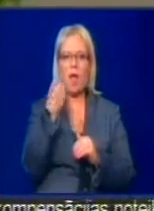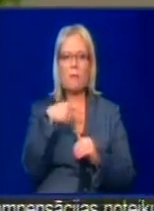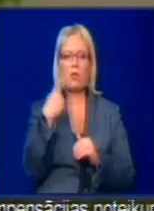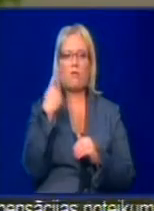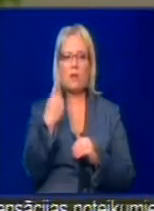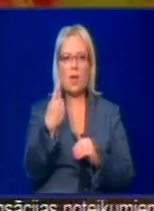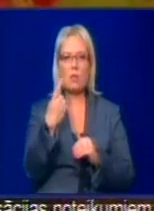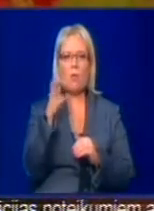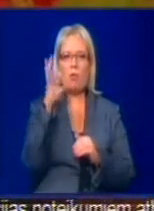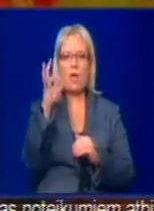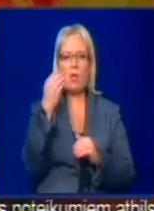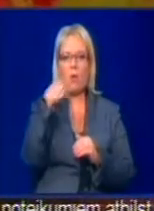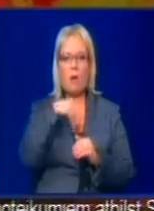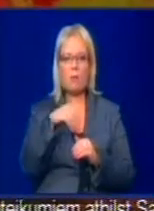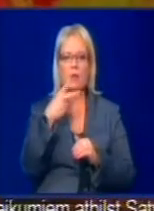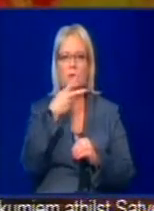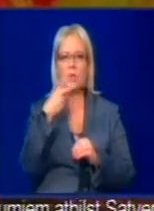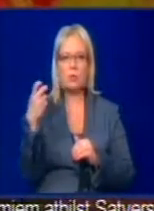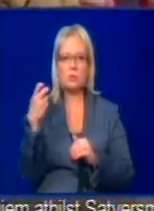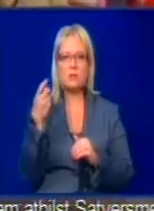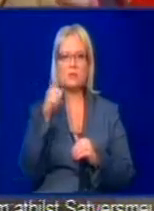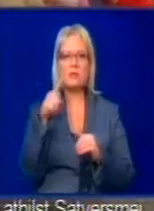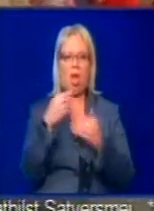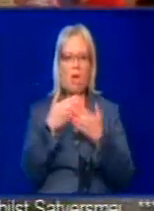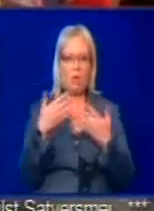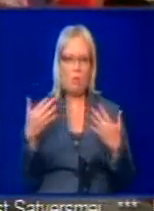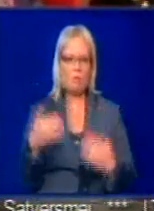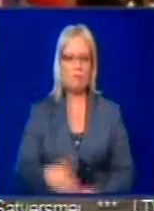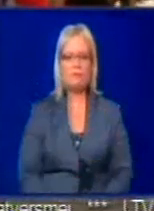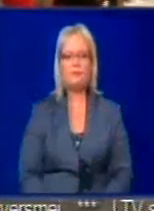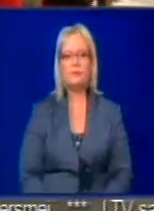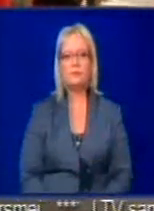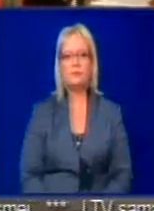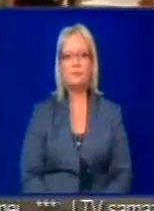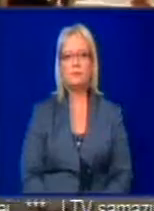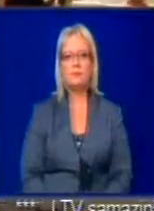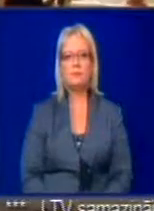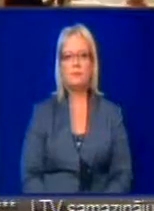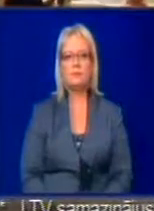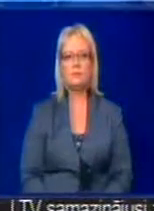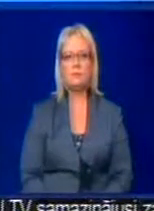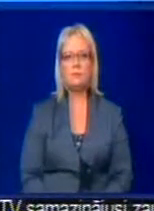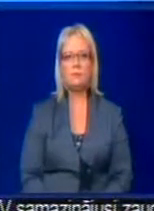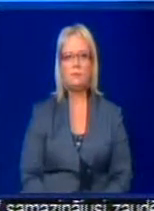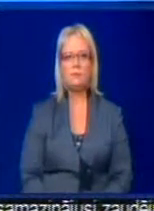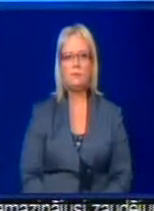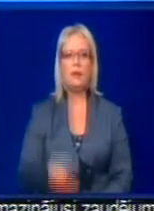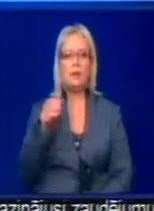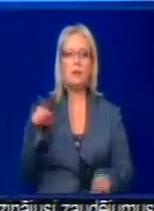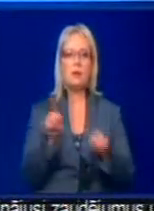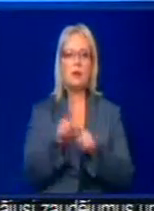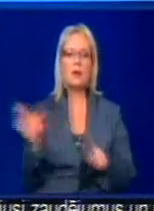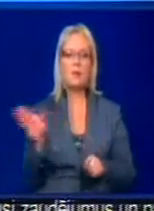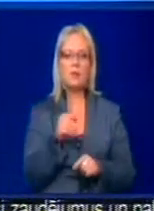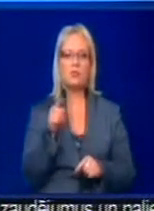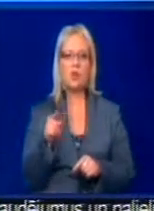vienu palielu ogu, ir apēdis ap 200 sēklu. Judīte Čunka, Valters Blums, Latvijas televīzija. Tas arī viss